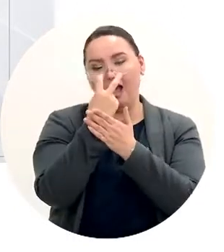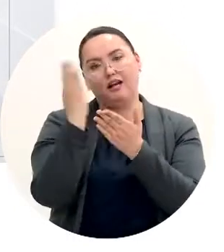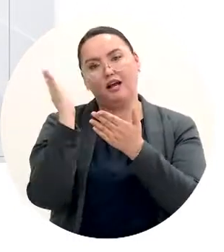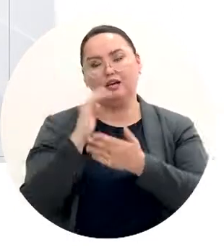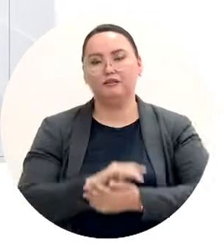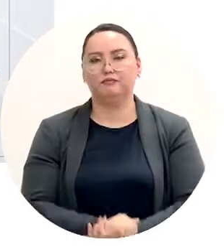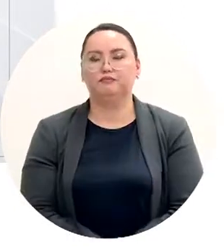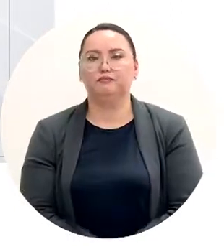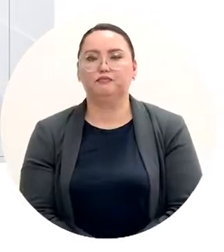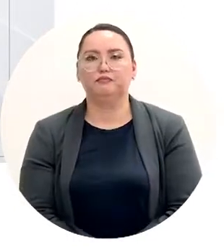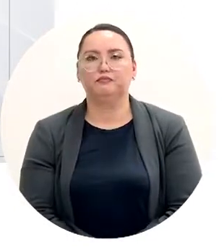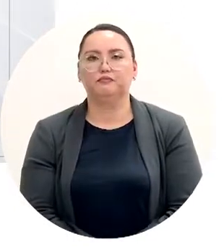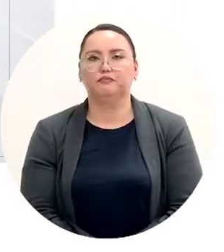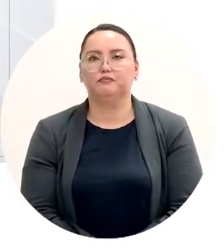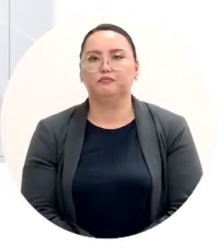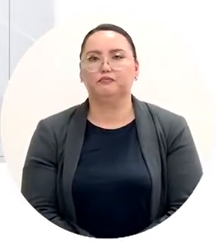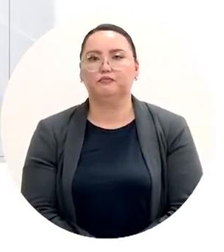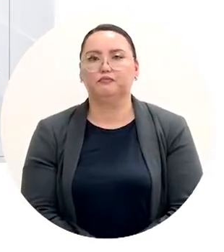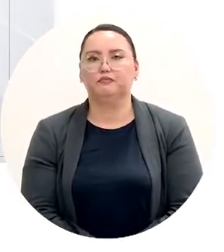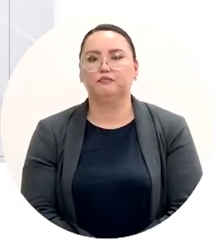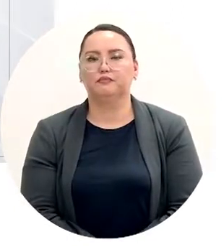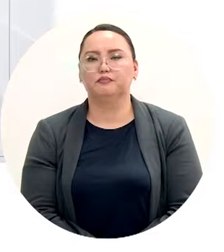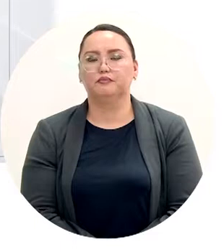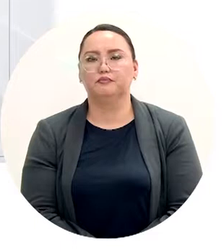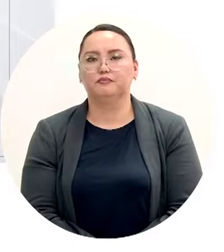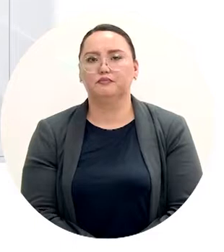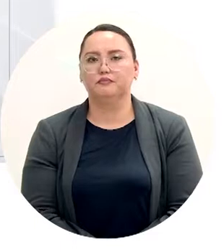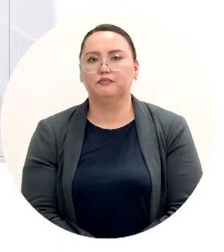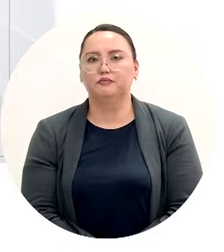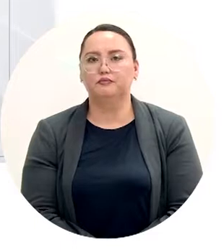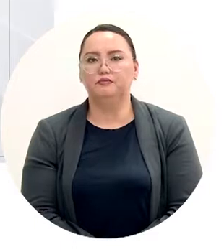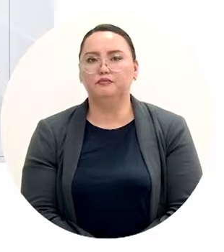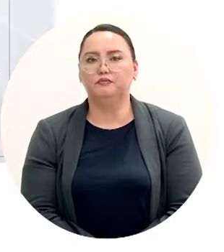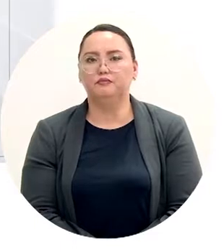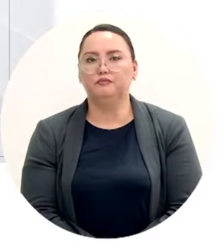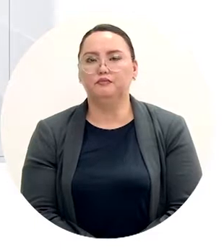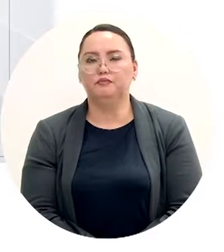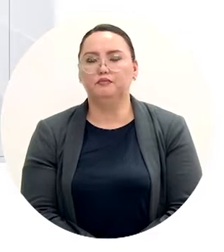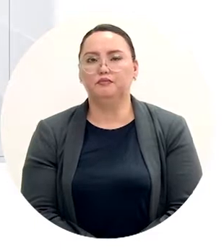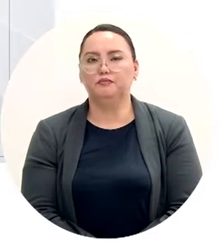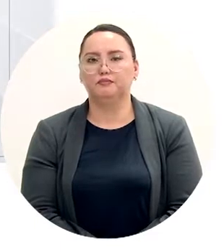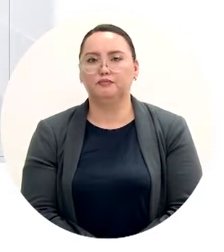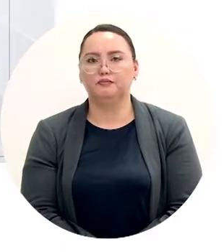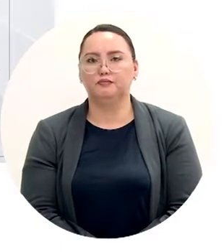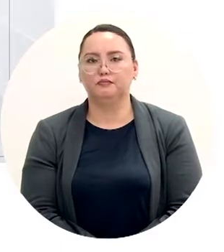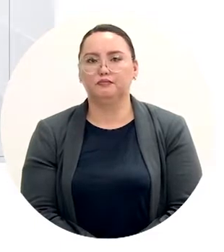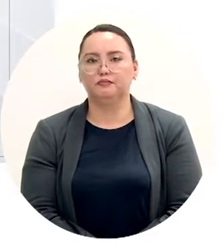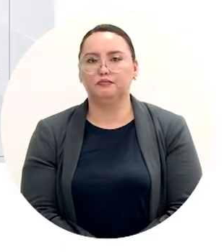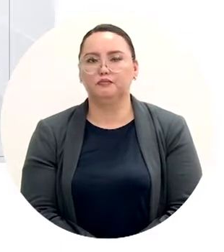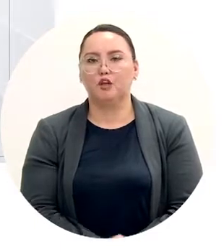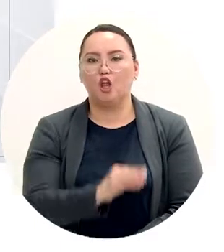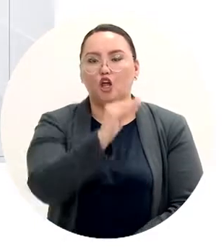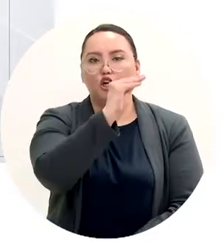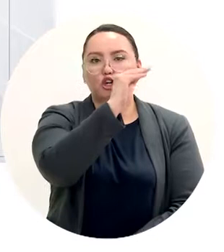а. А тэгээд чанар гэдэг үгнэр чи нар. Шавар гэдэг үгнэр чи бар. За мэдээж ий бол